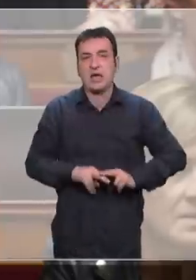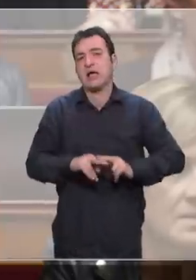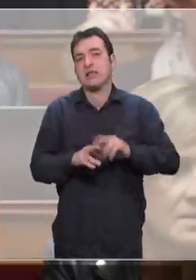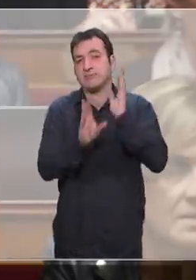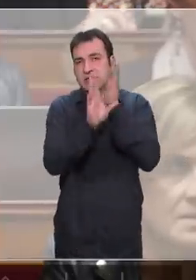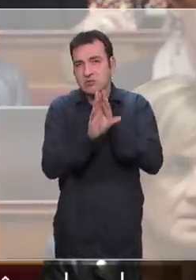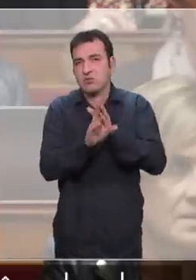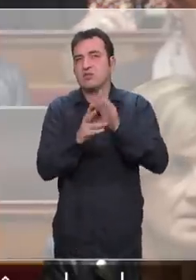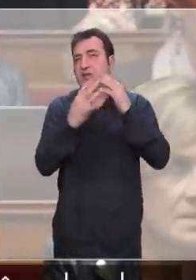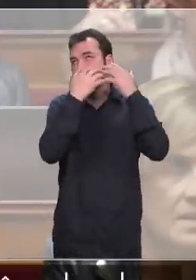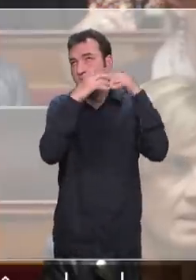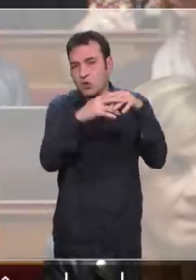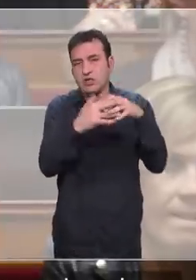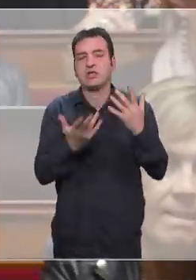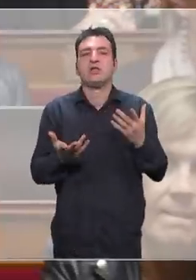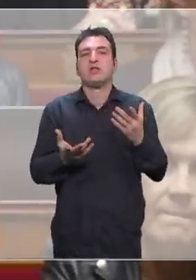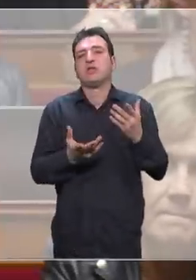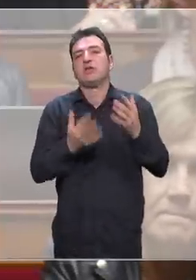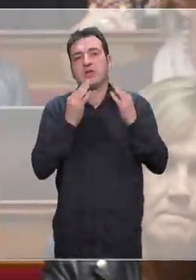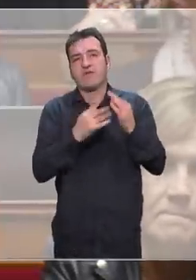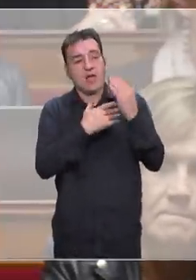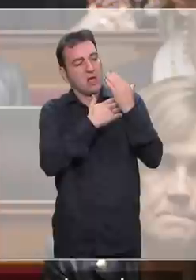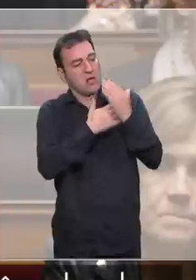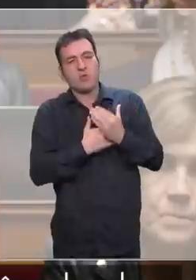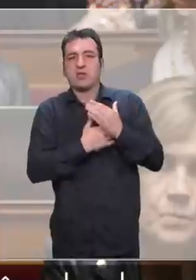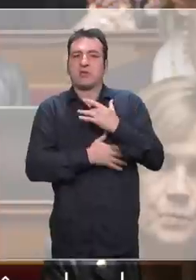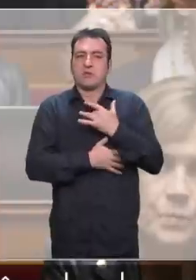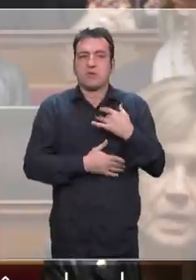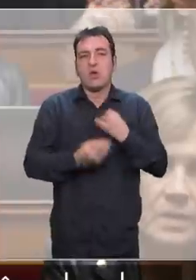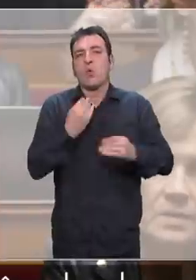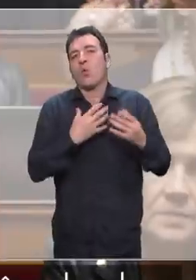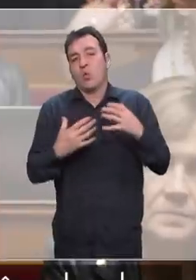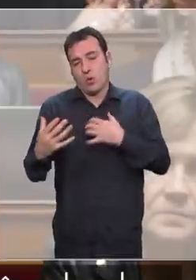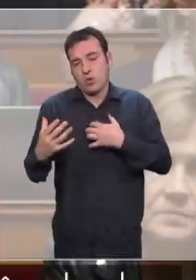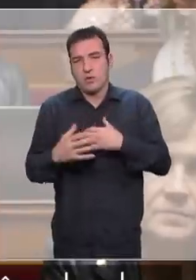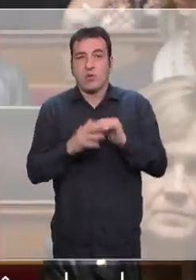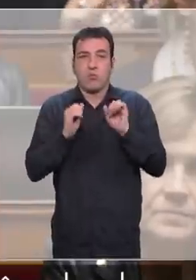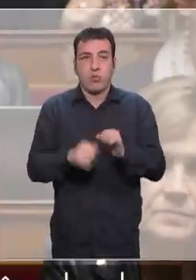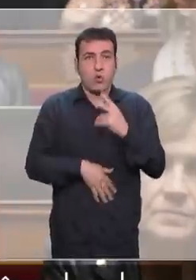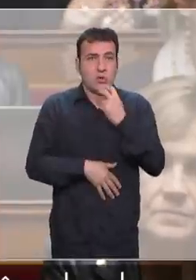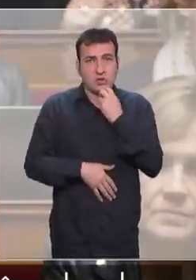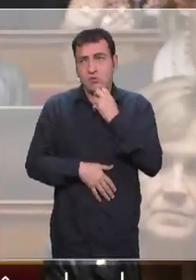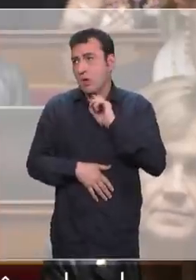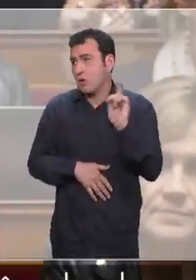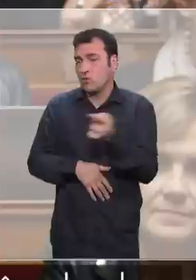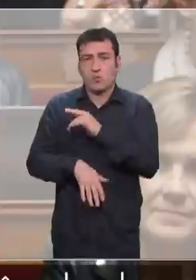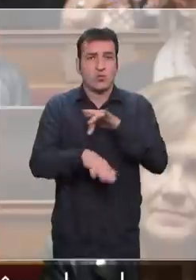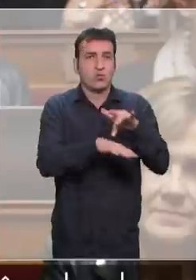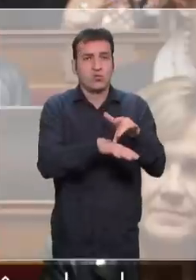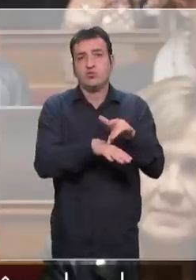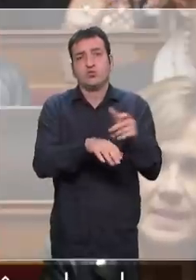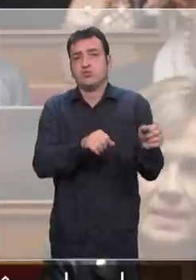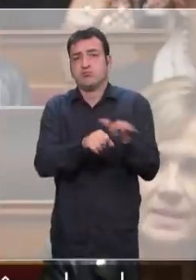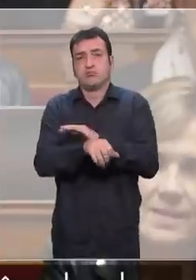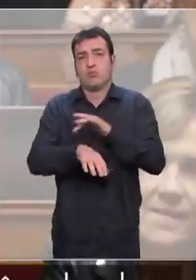neurologiques, immunitaires, cardiovasculaires ou encore rénales. Elle peut toucher n'importe quel citoyen ayant contracté une infection au Covid